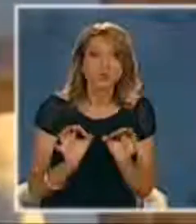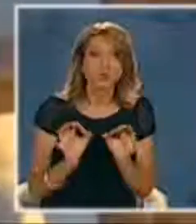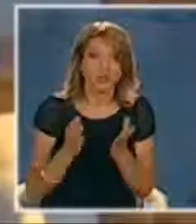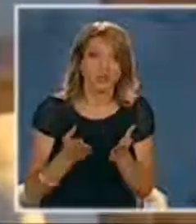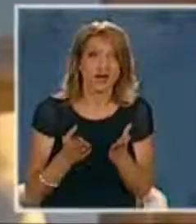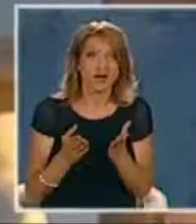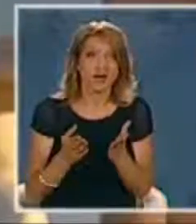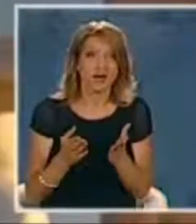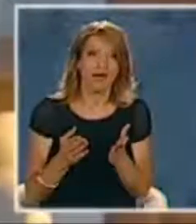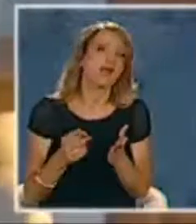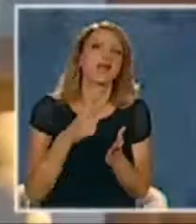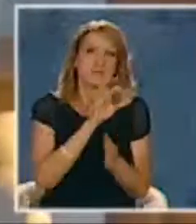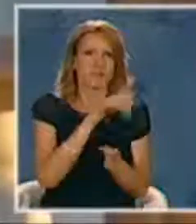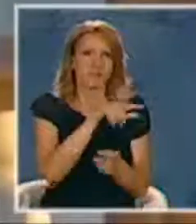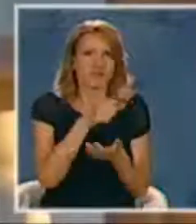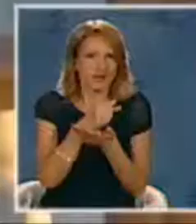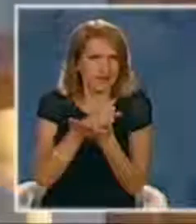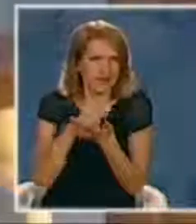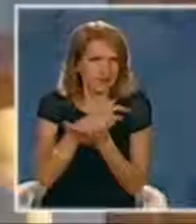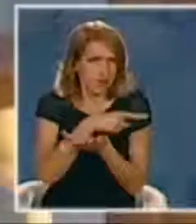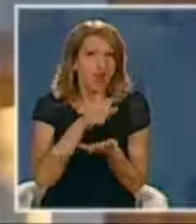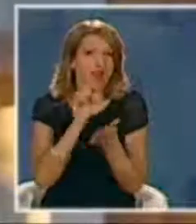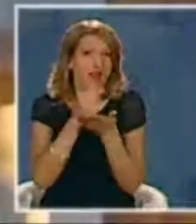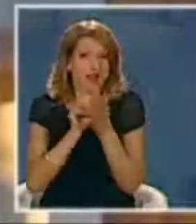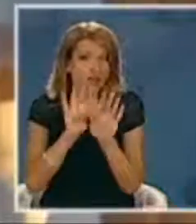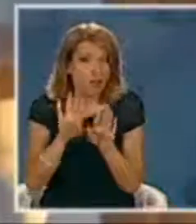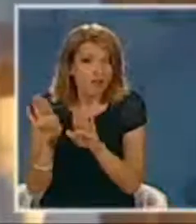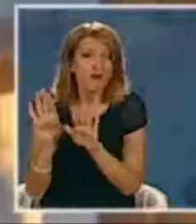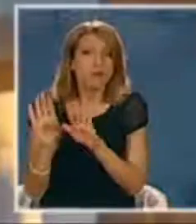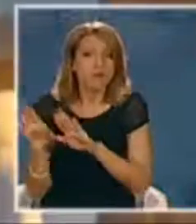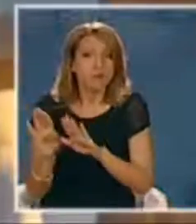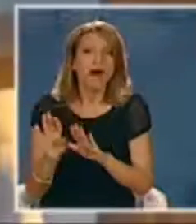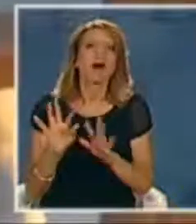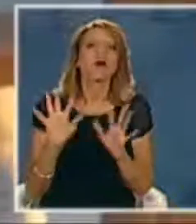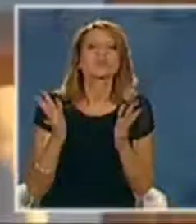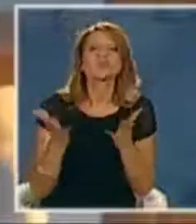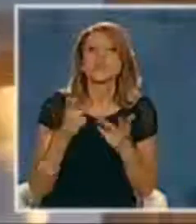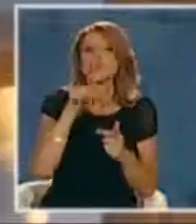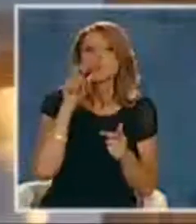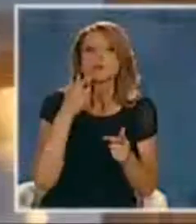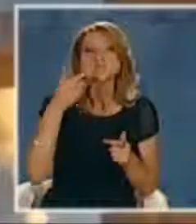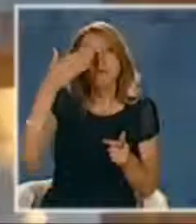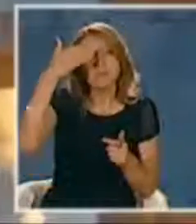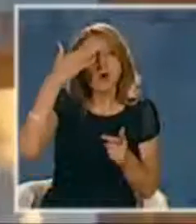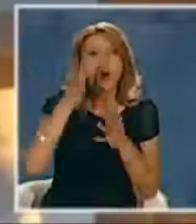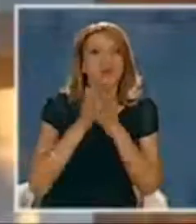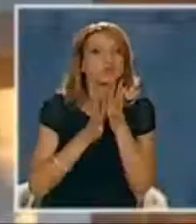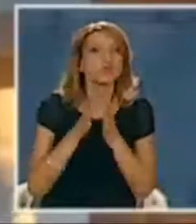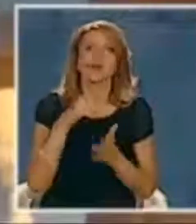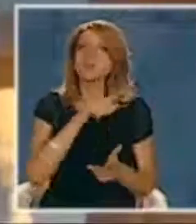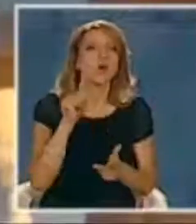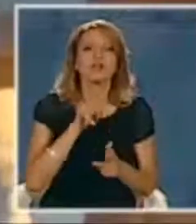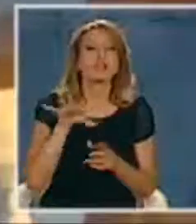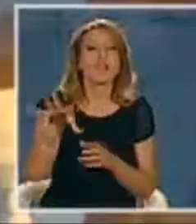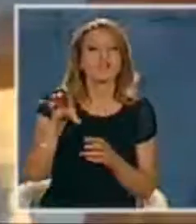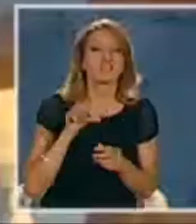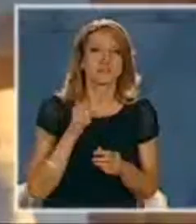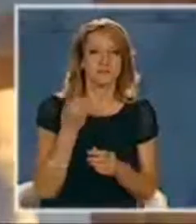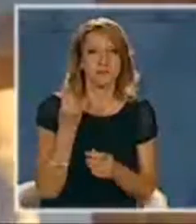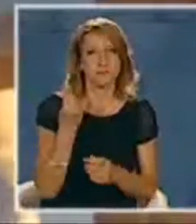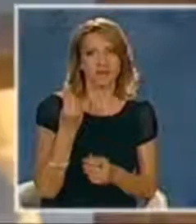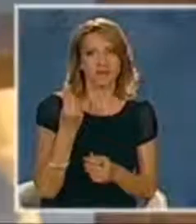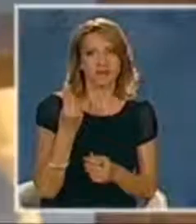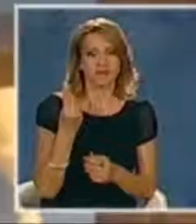за лечението, за помощта, която той отдава, когато става дума за болен човек, той пари не приема. Което